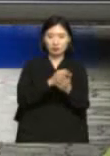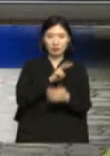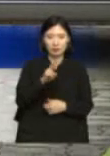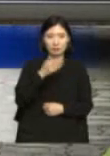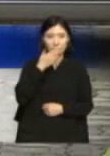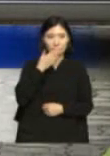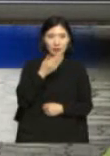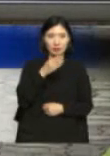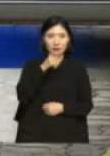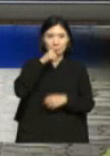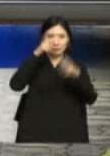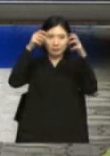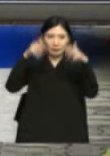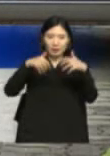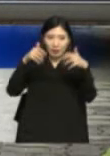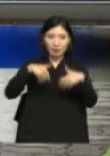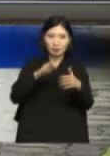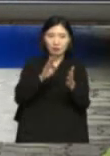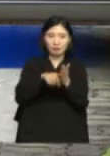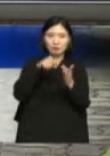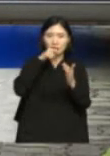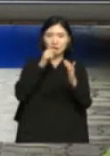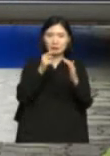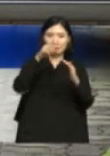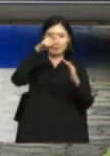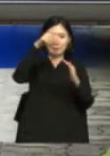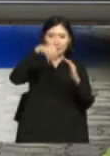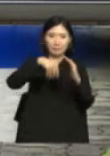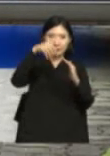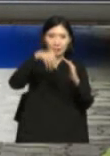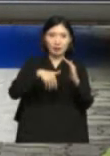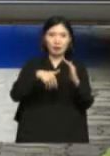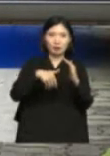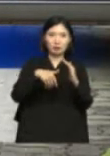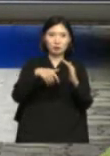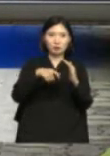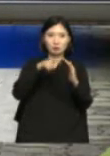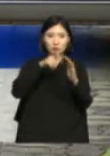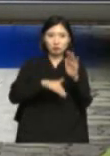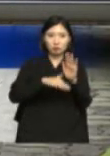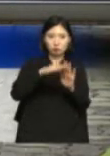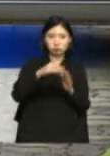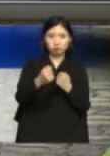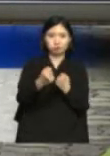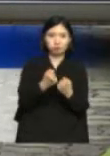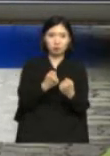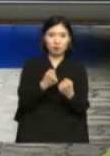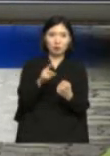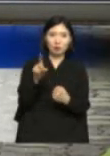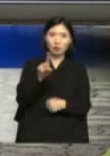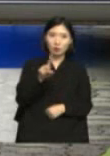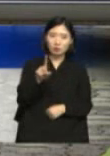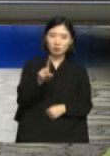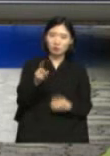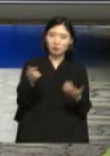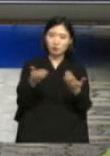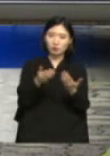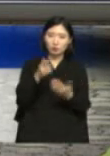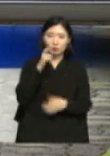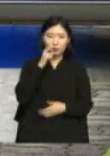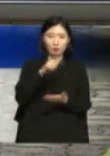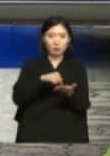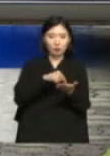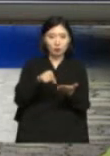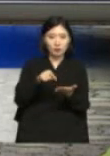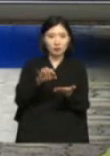장마철이 되면 새고 있거든요. 그런데도 침수가 된 상황에서도 이분들이 어느 쪽으로도 일을 할 수가 없는 거예요. 보상도 안